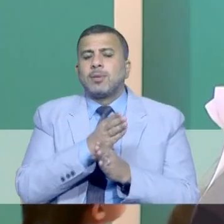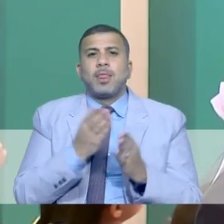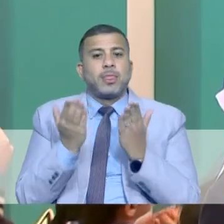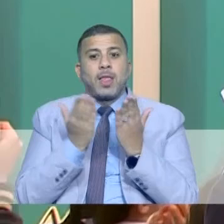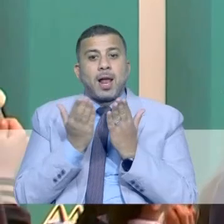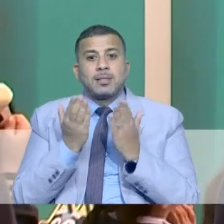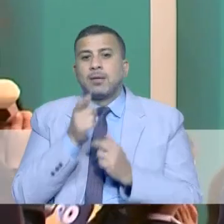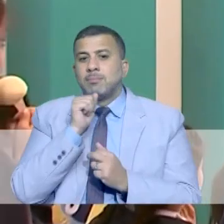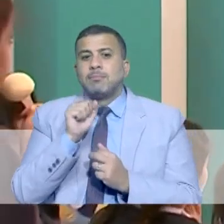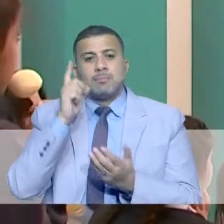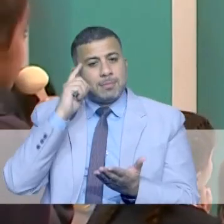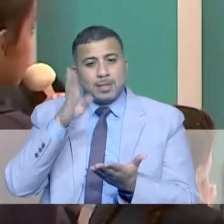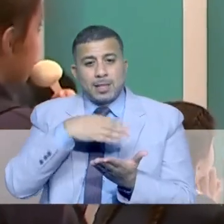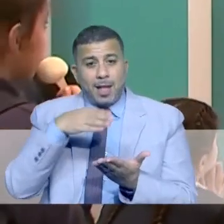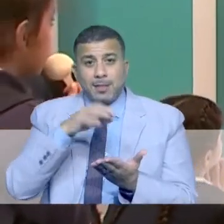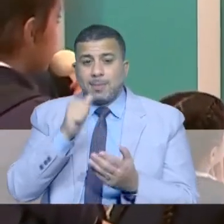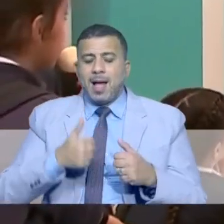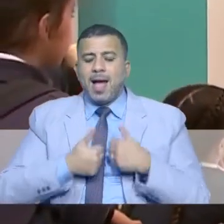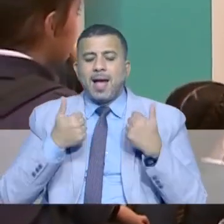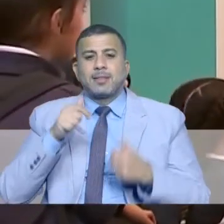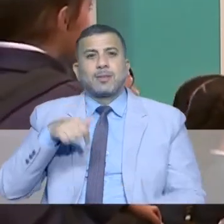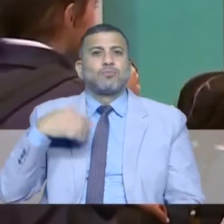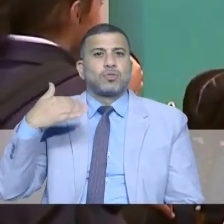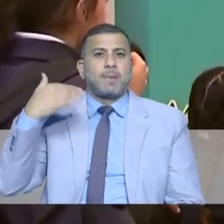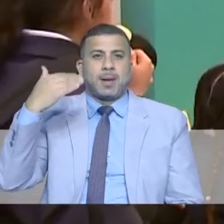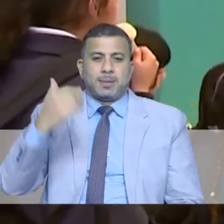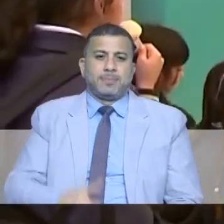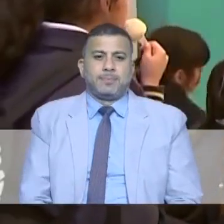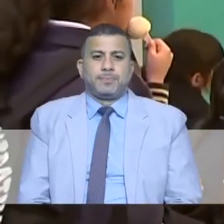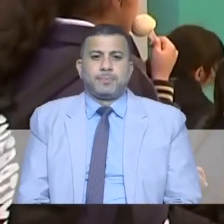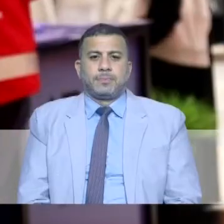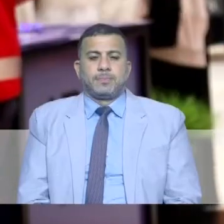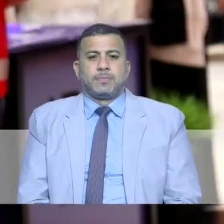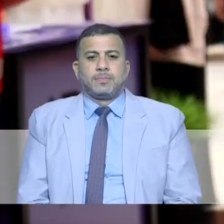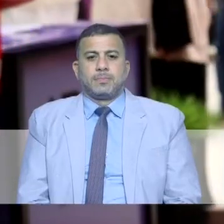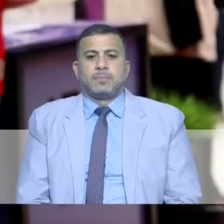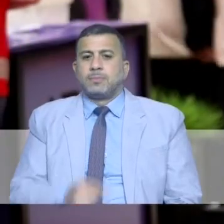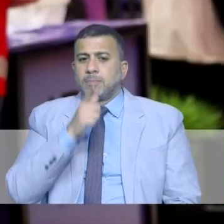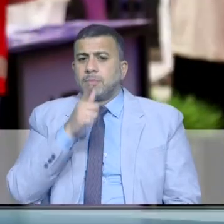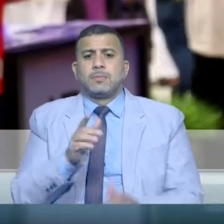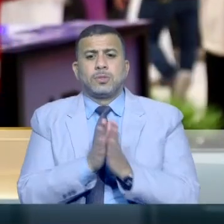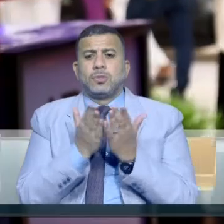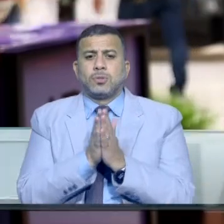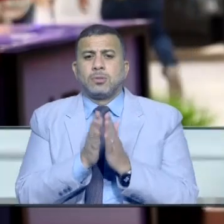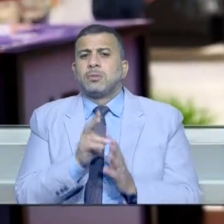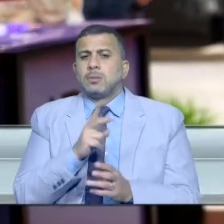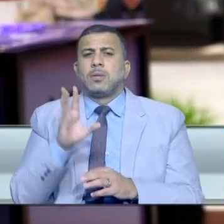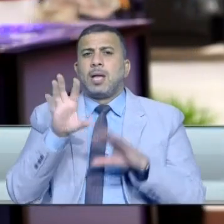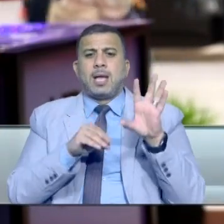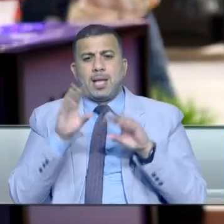الدراسية والتخطيط السليم لحياته المستقبلية. لقينا وايد كتب متنوعة، منها كتب